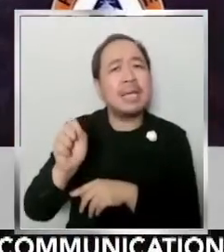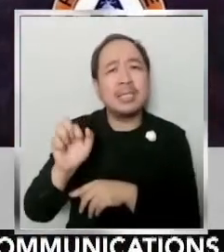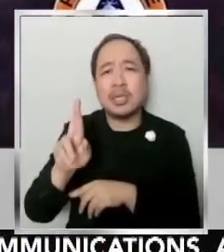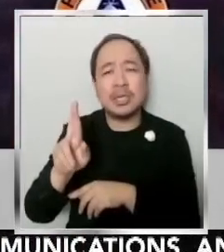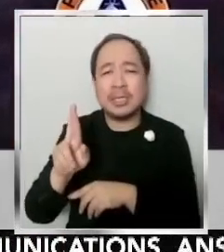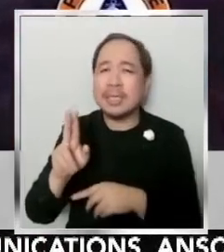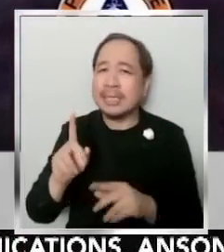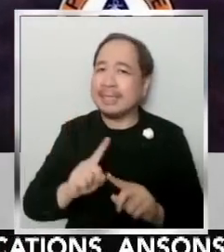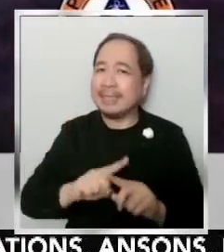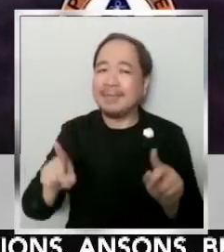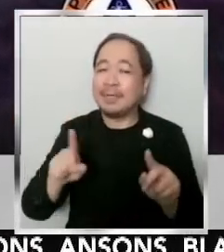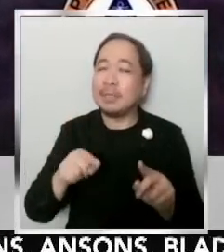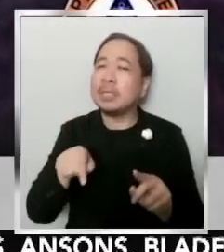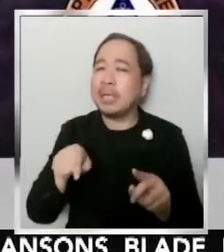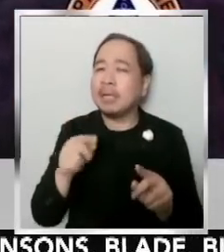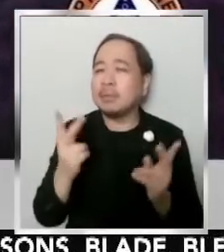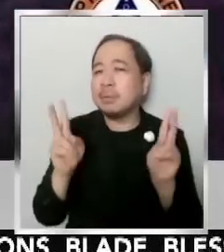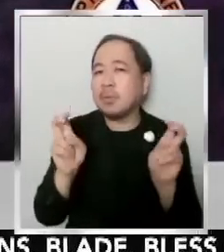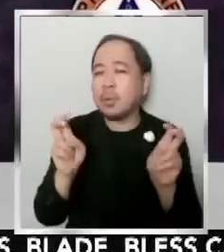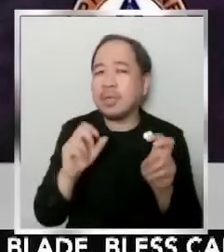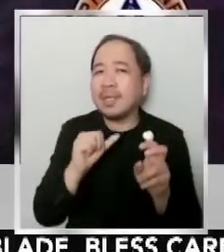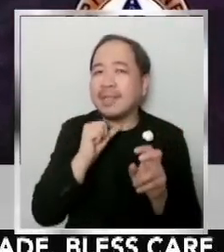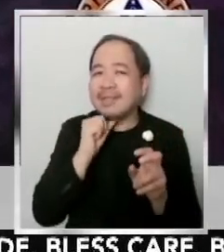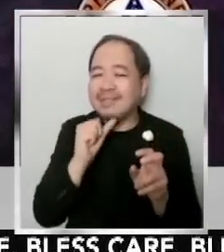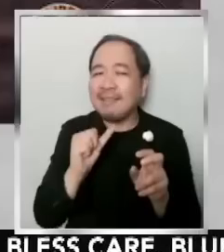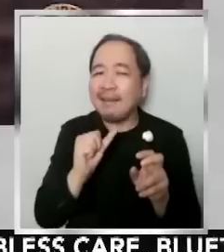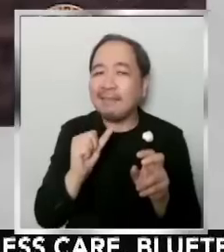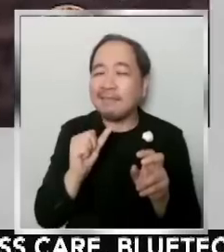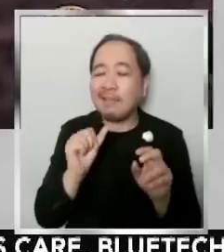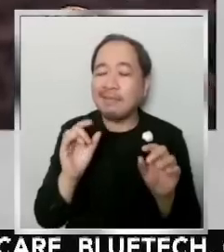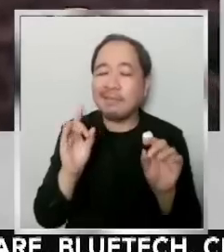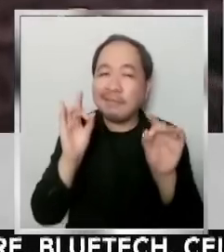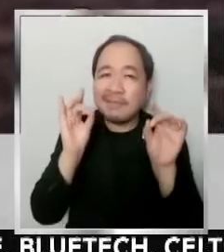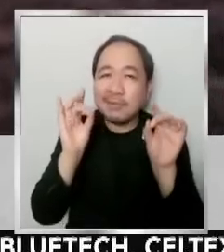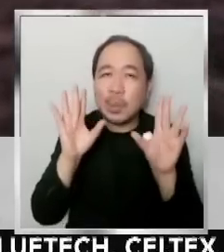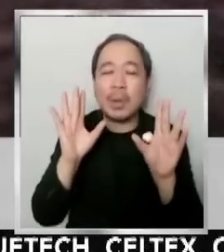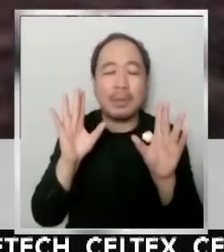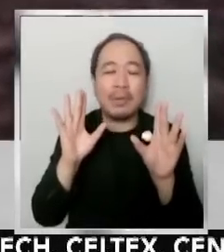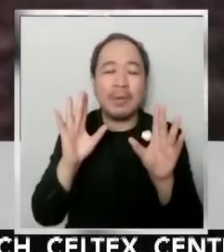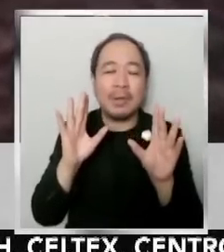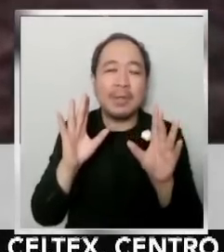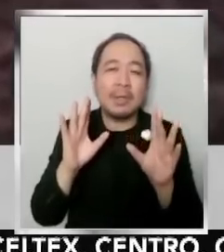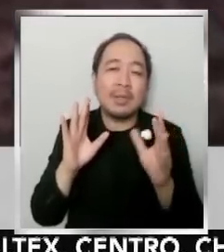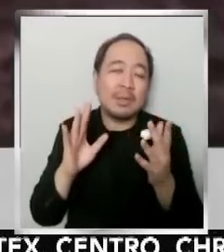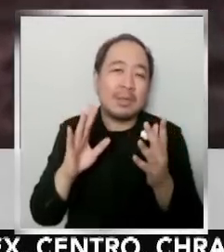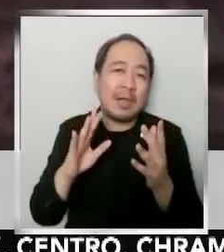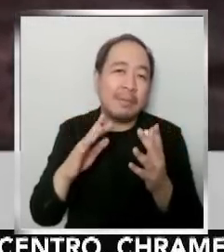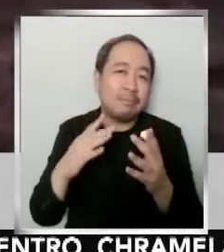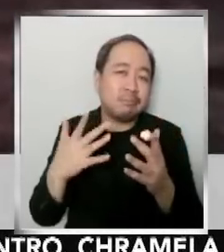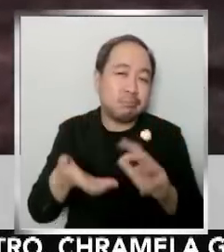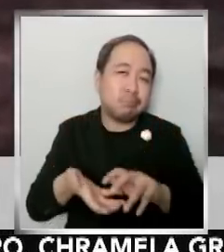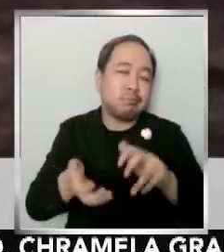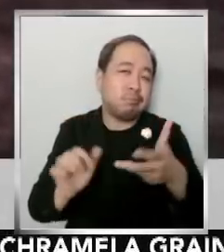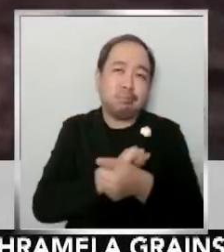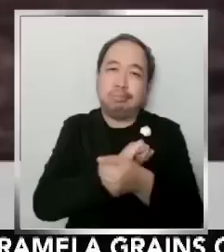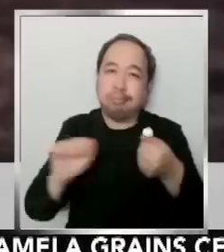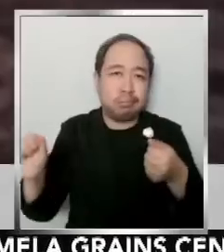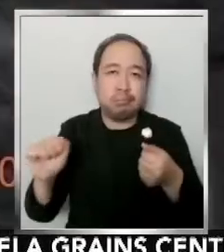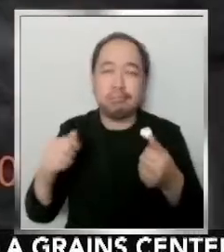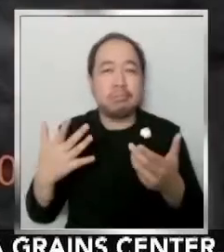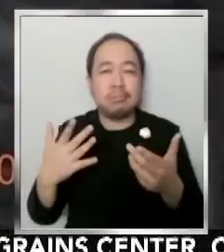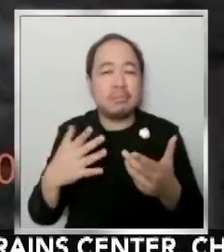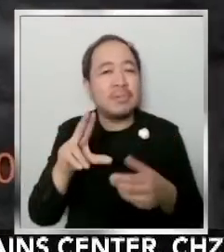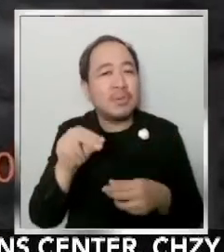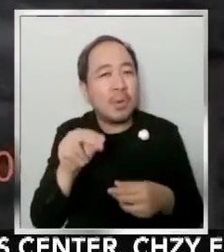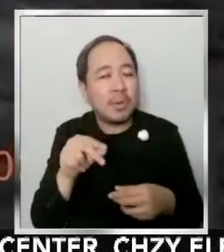falls under mga non-lethal weapon categories, eh, no, na designed to disrupt or incapacitate. You're not supposed to disrupt,